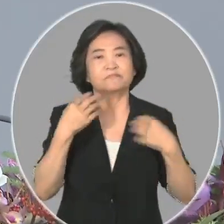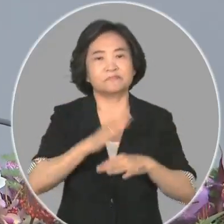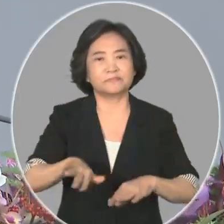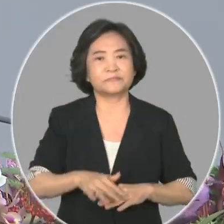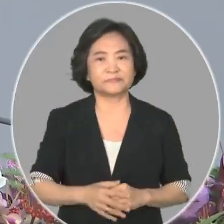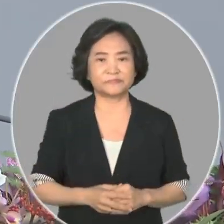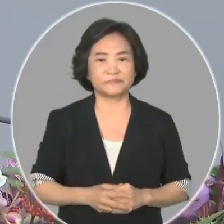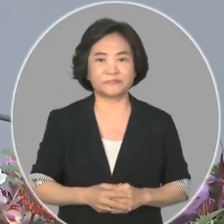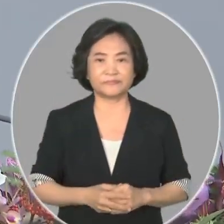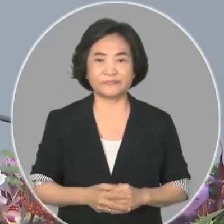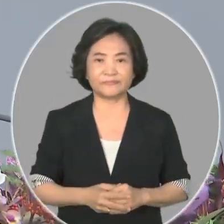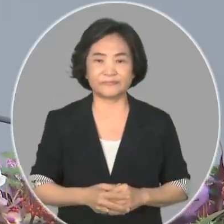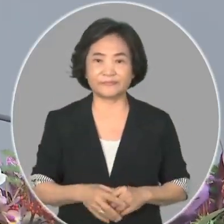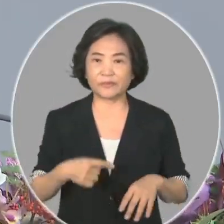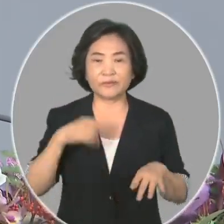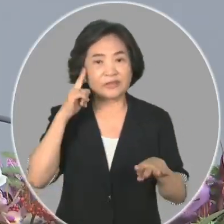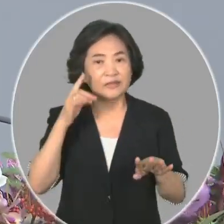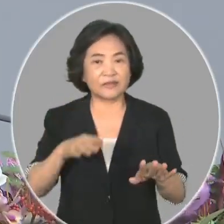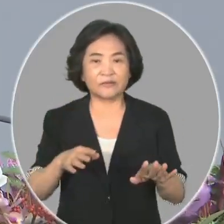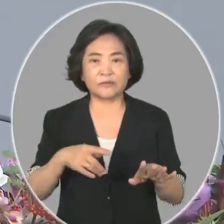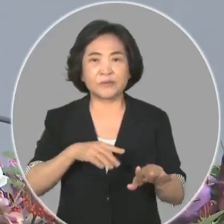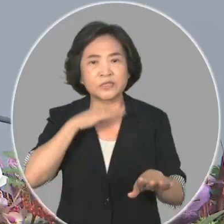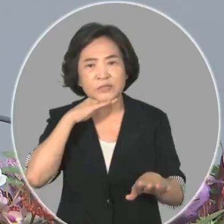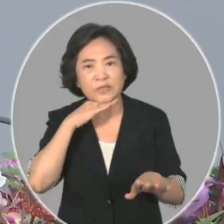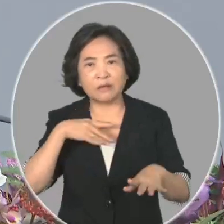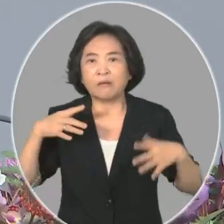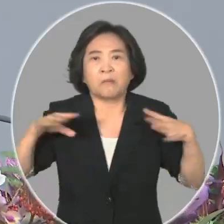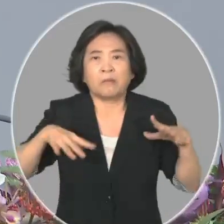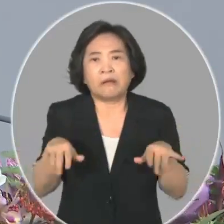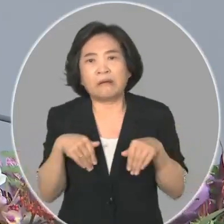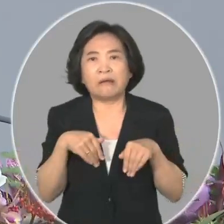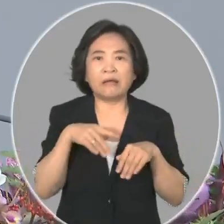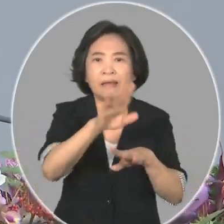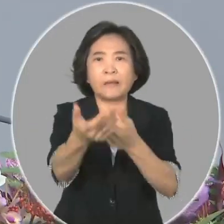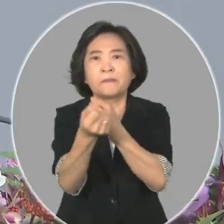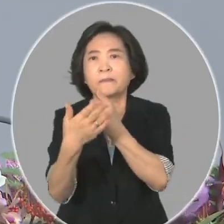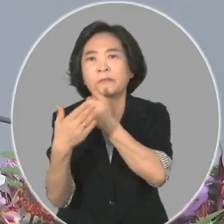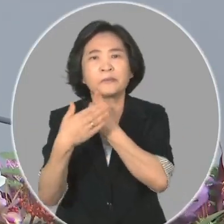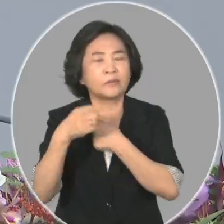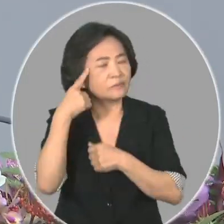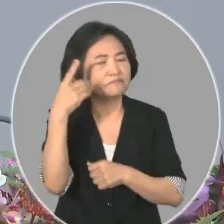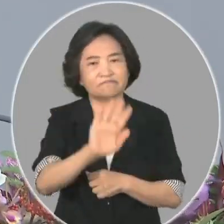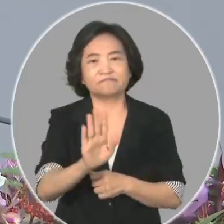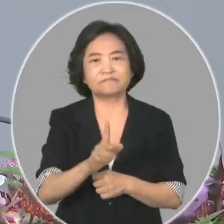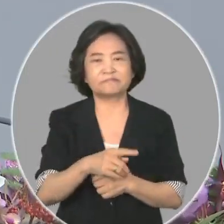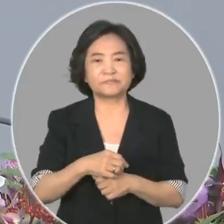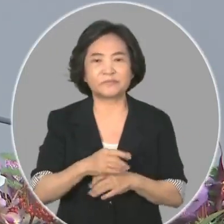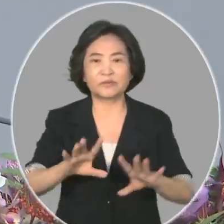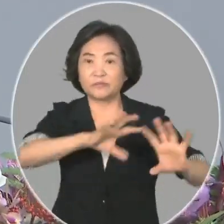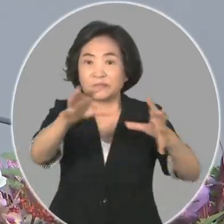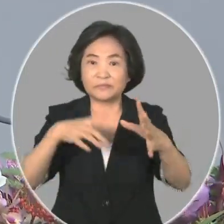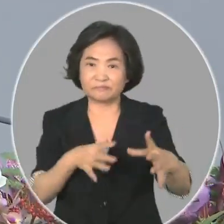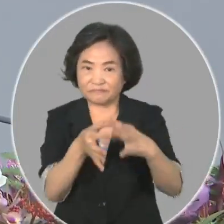我们不会坐等命运被决定，我们也会和盟友共同维护区